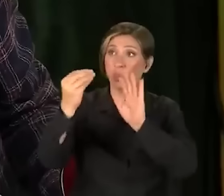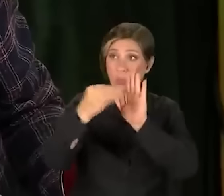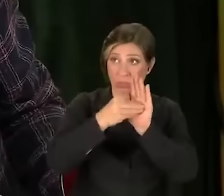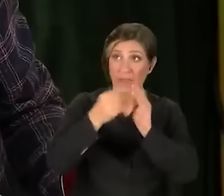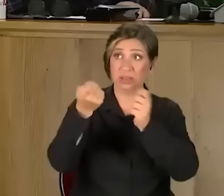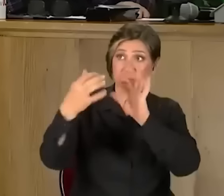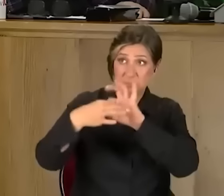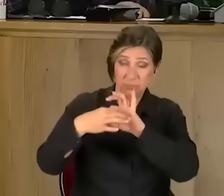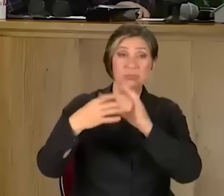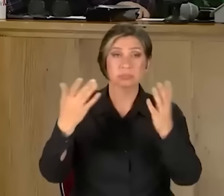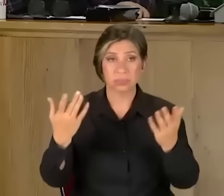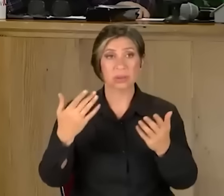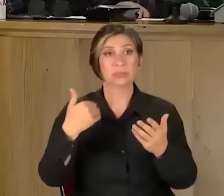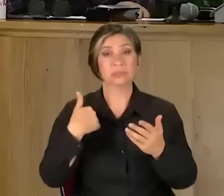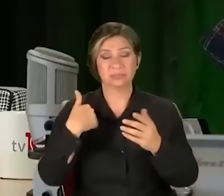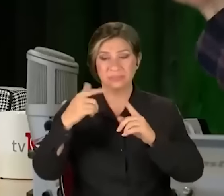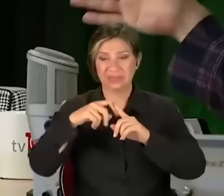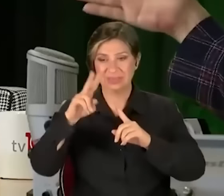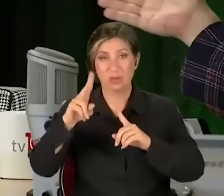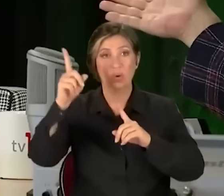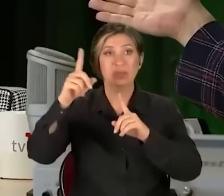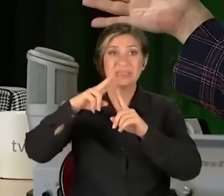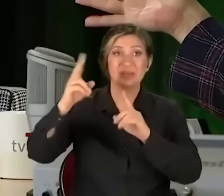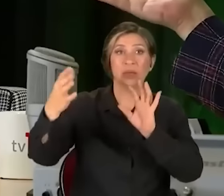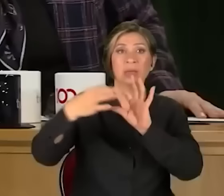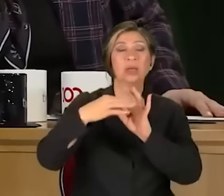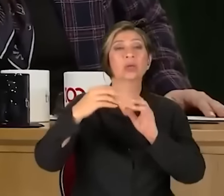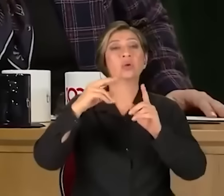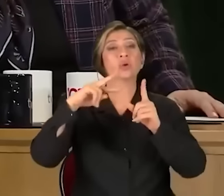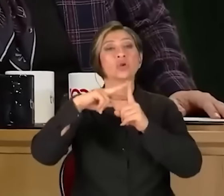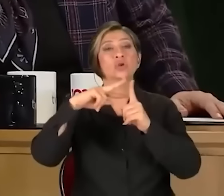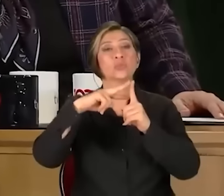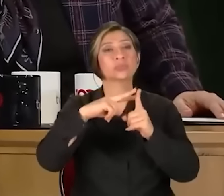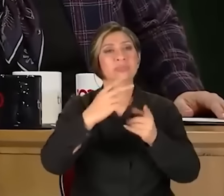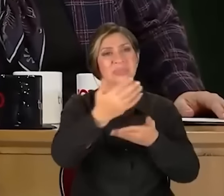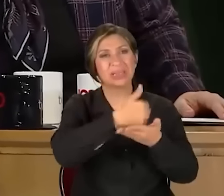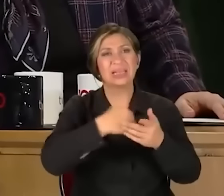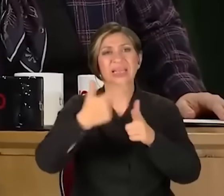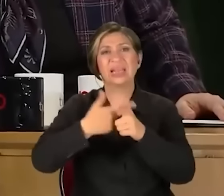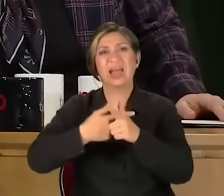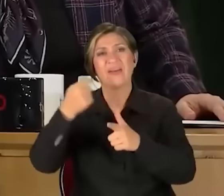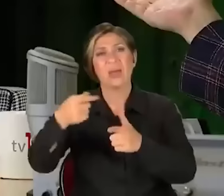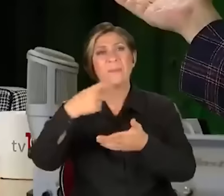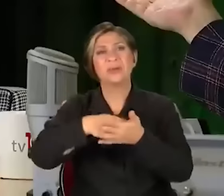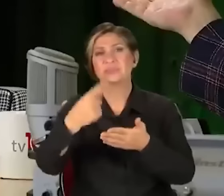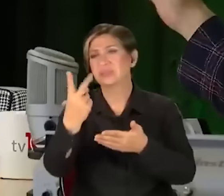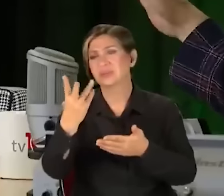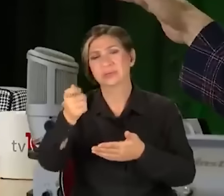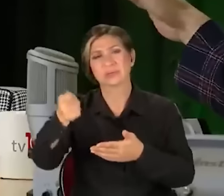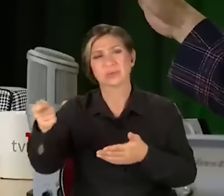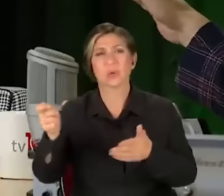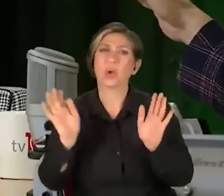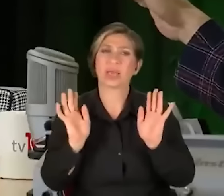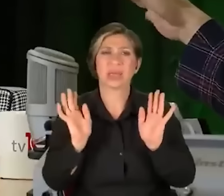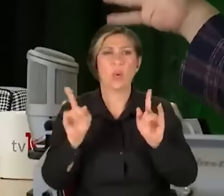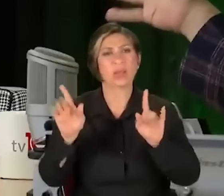yerleştirmeler, işbirlikleri. İşte bizim kanalımızda onların kanalı. Çünkü YouTube'dan gelen gelir belki kira öder sadece. Aynen öyle. Birkaç kişinin de maaşını öder. Aynen öyle. O